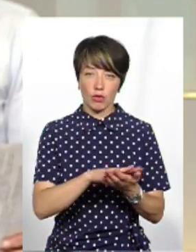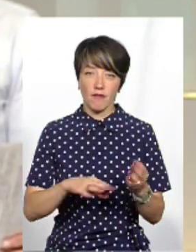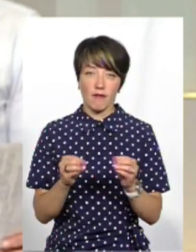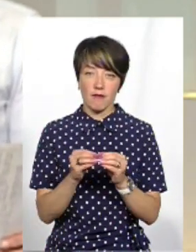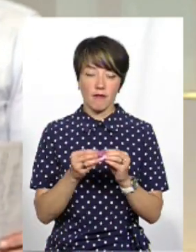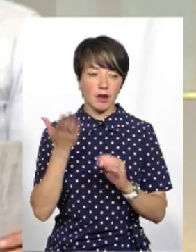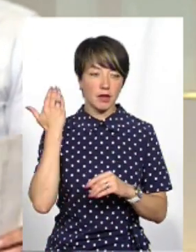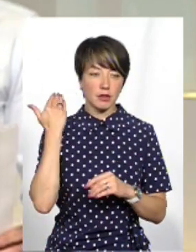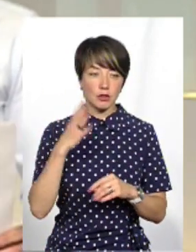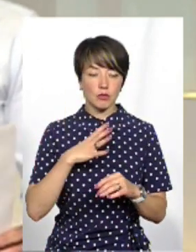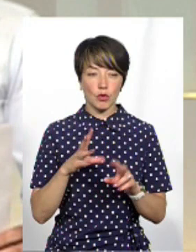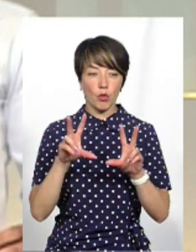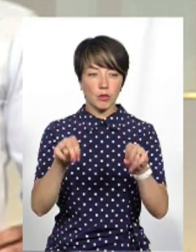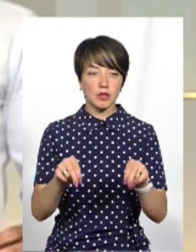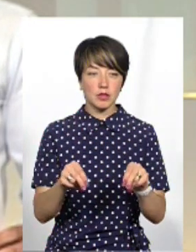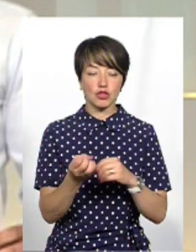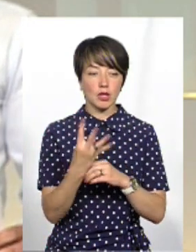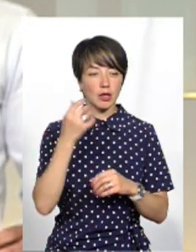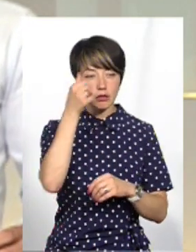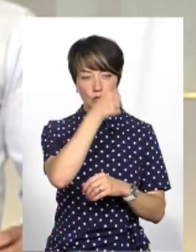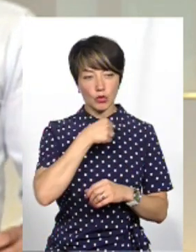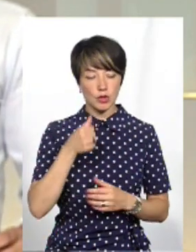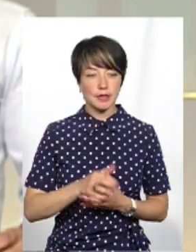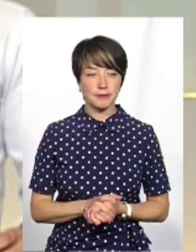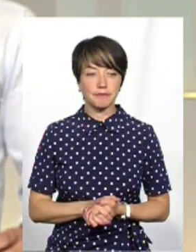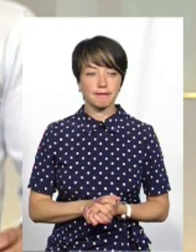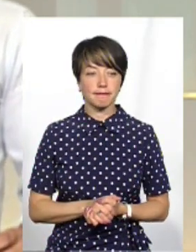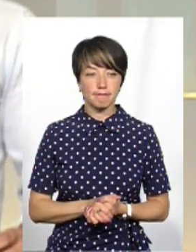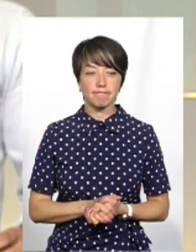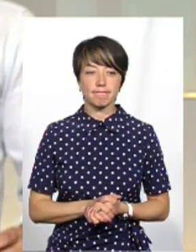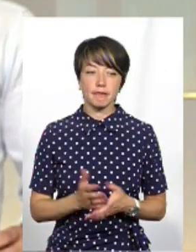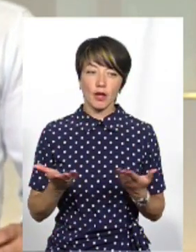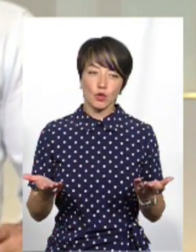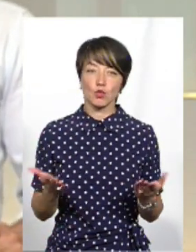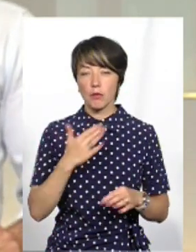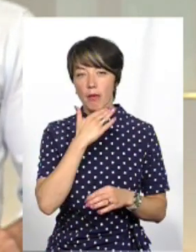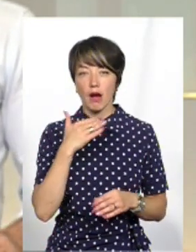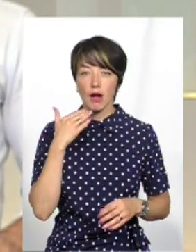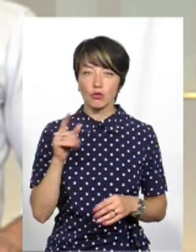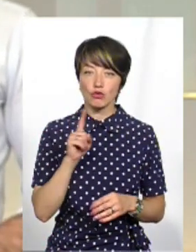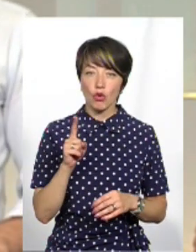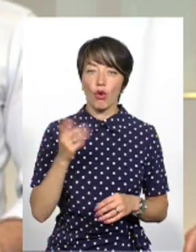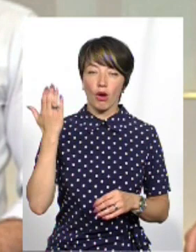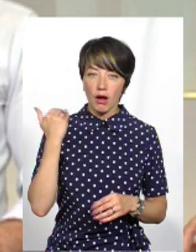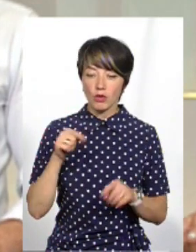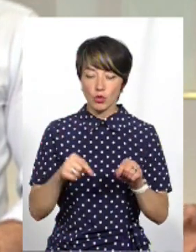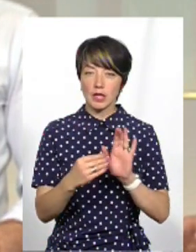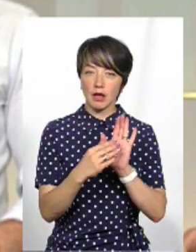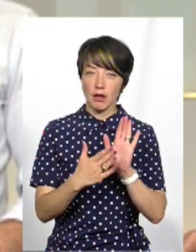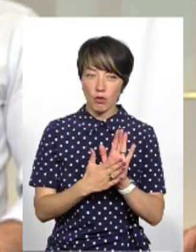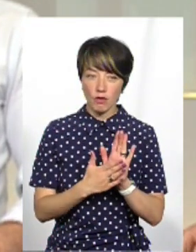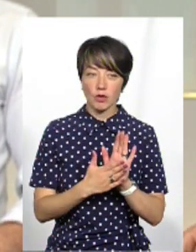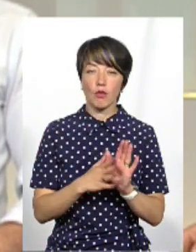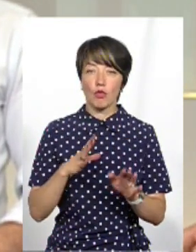фактично тих же речей, які були обіцяні в програмі 2014 року. багато чого з того, що да, тут